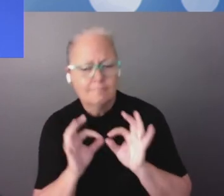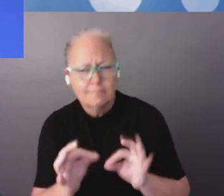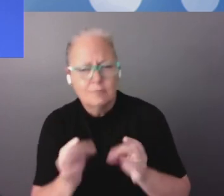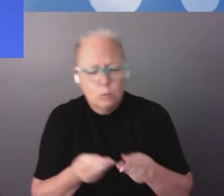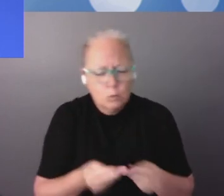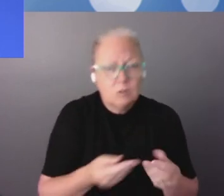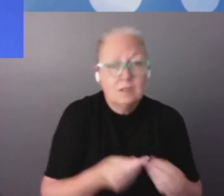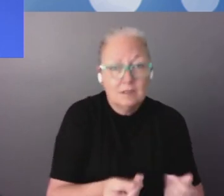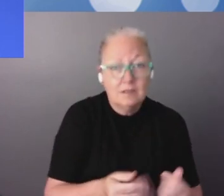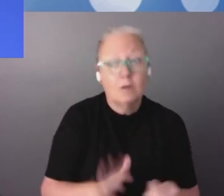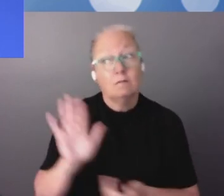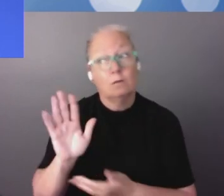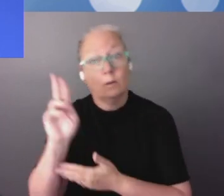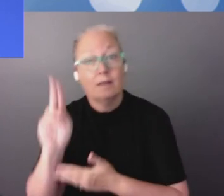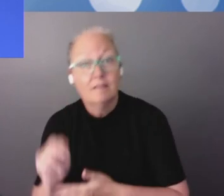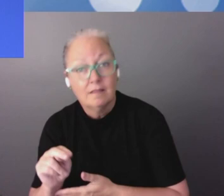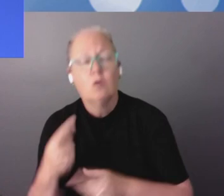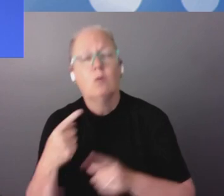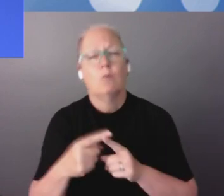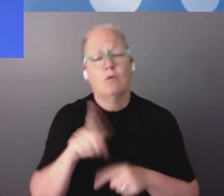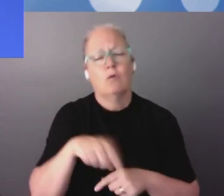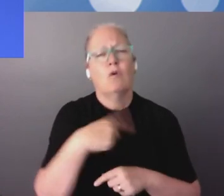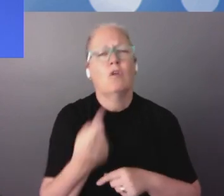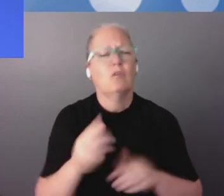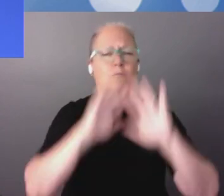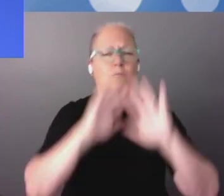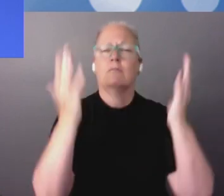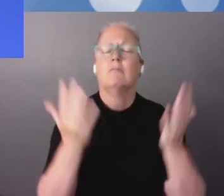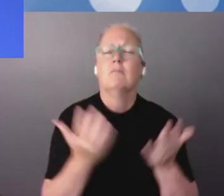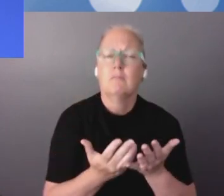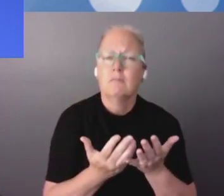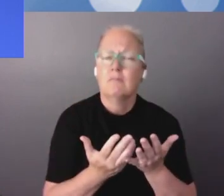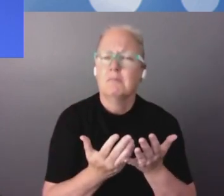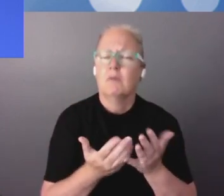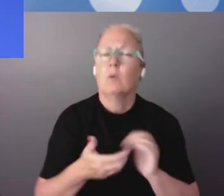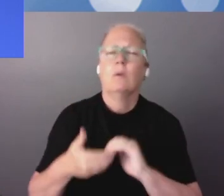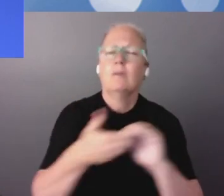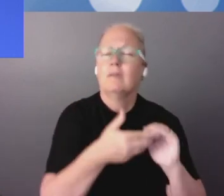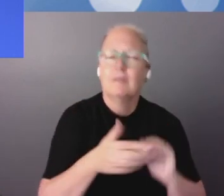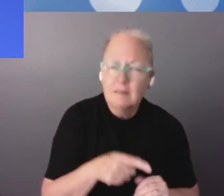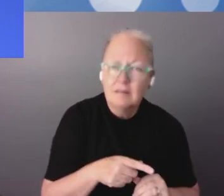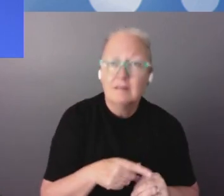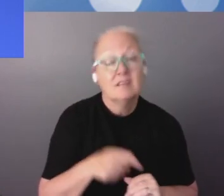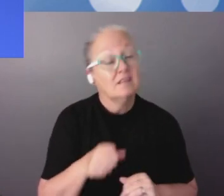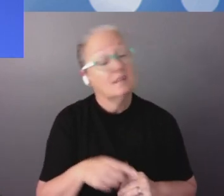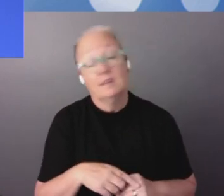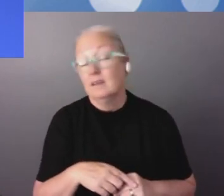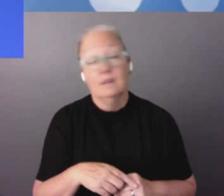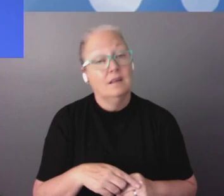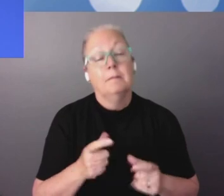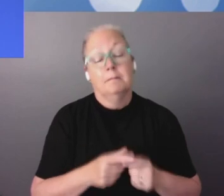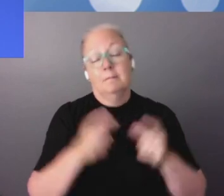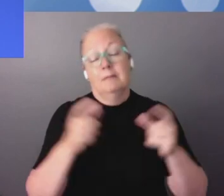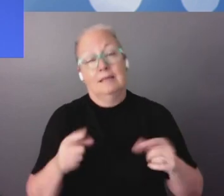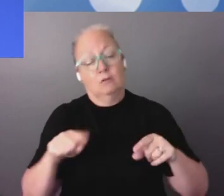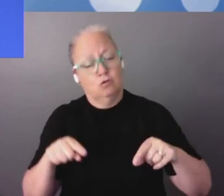的规则。这是一个挑战，21世纪的一个挑战。我们可以